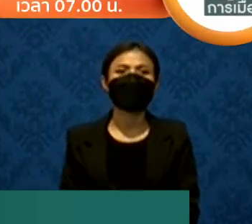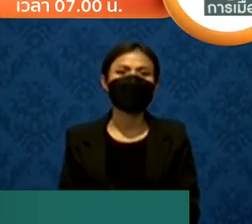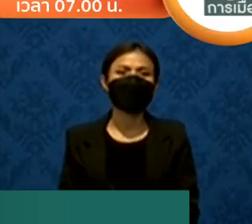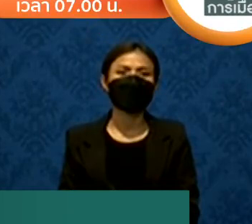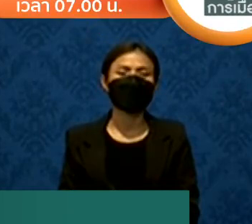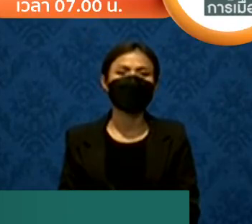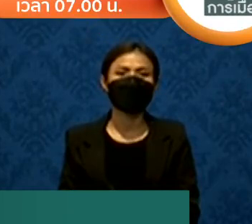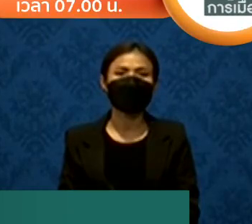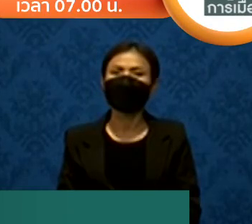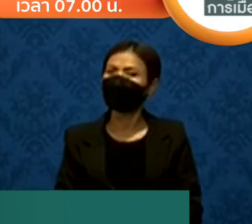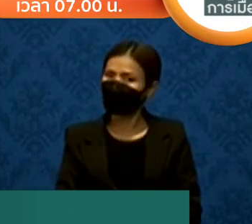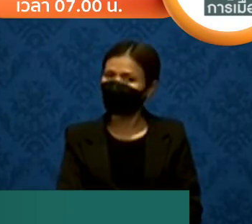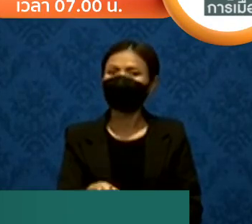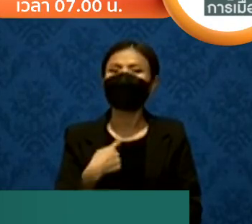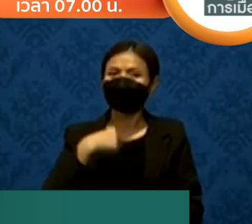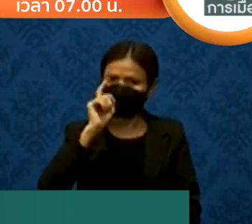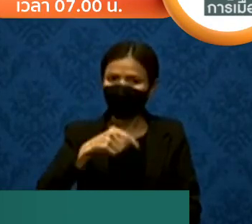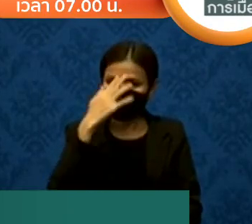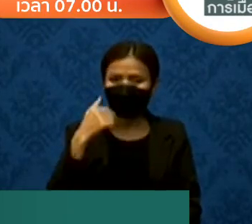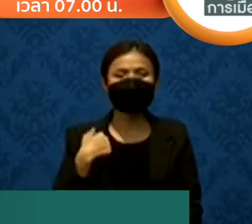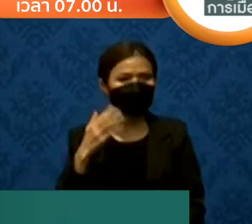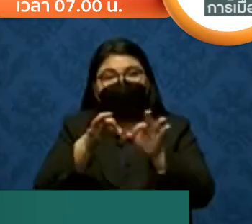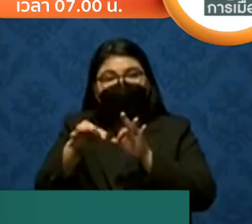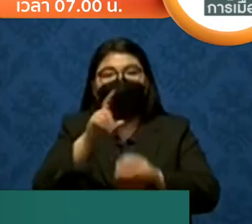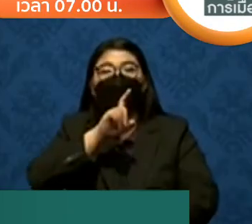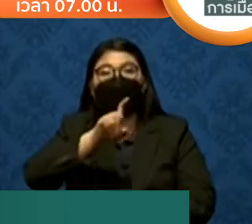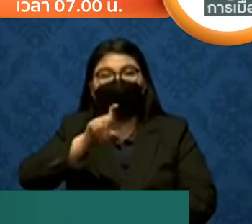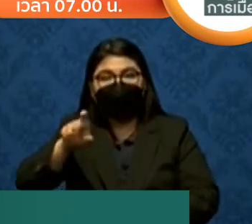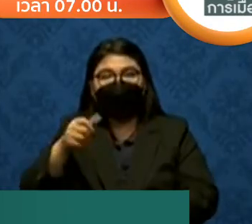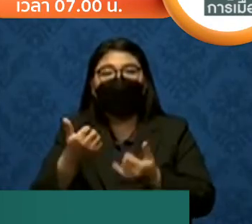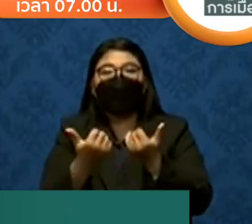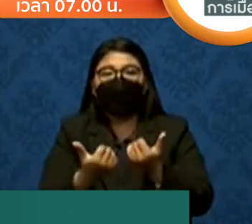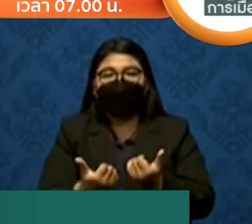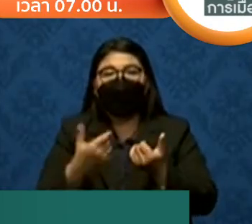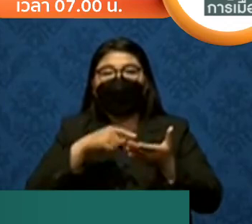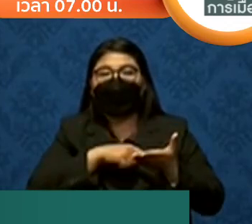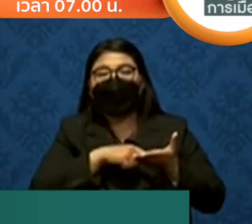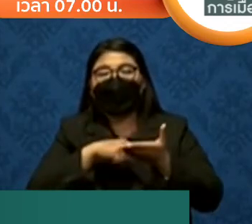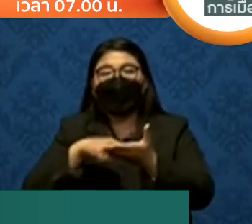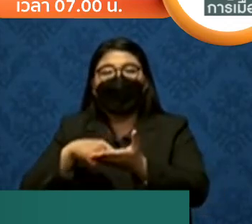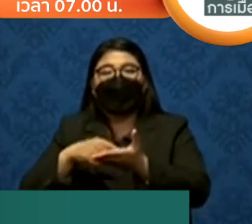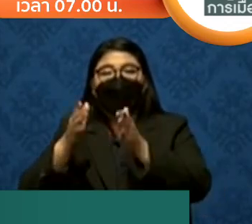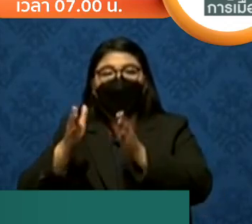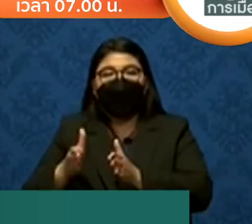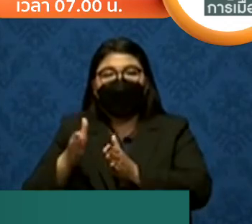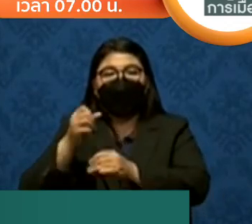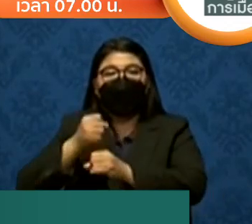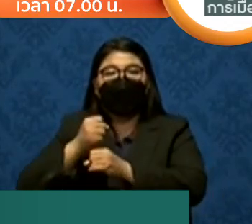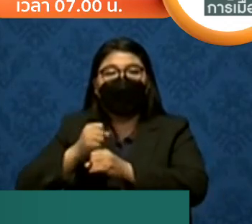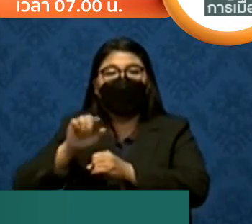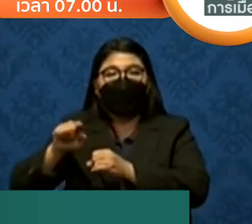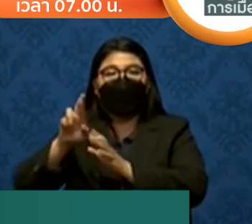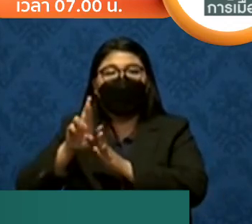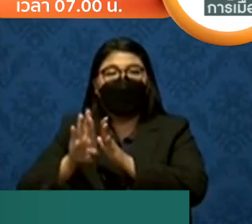กอย่างเนี่ยถูกต้องโปร่งใสขั้นตอนคัดเลือกทุกอย่างถูกต้องโปร่งใสแต่ท่านอาคมเนี่ยเขาไม่เห็นด้วยท่านอาค